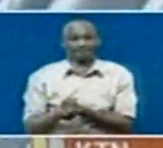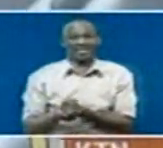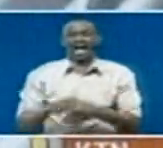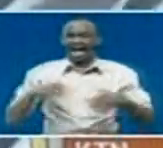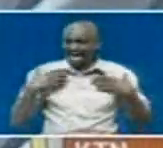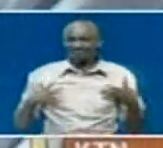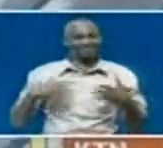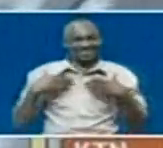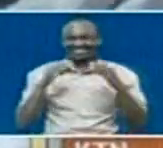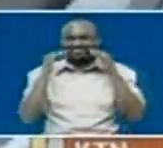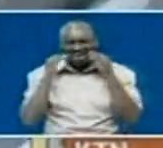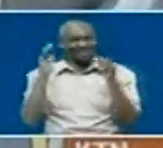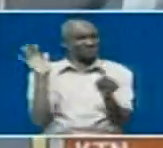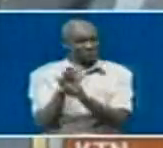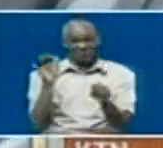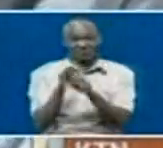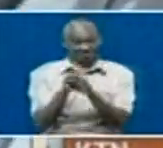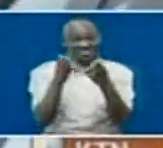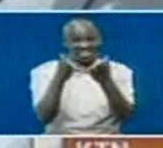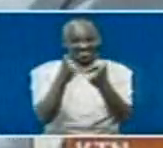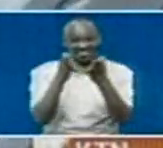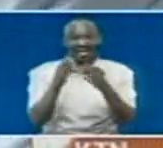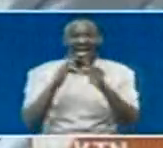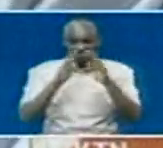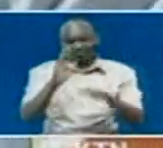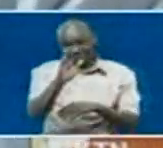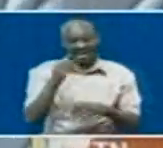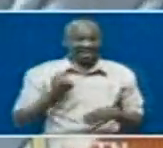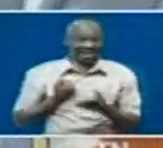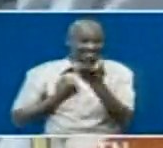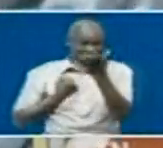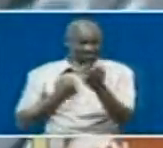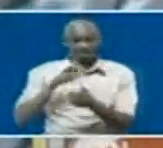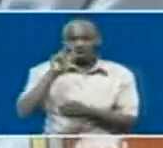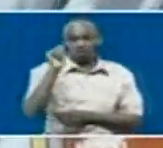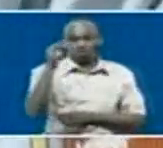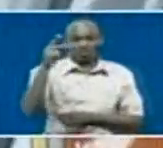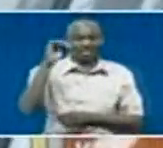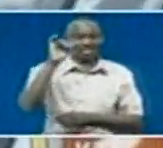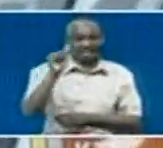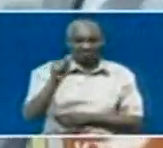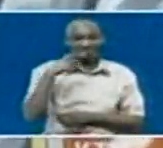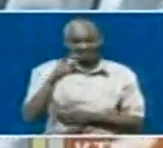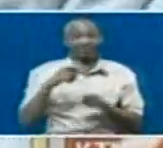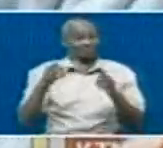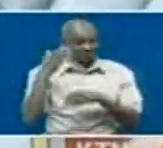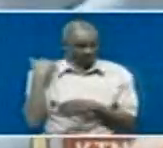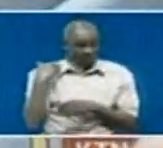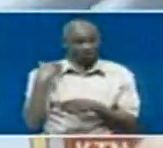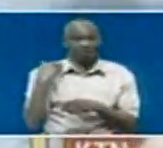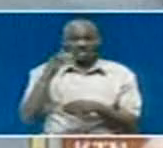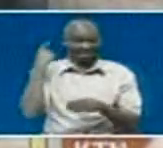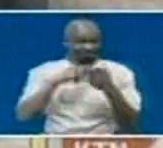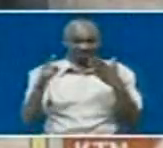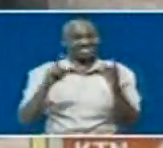Furaha na tabasamu ndizo zilitukaribisha nyumbani kwa kina msichana huyu Rukia Harun, kinyume na ilivyokuwa wiki